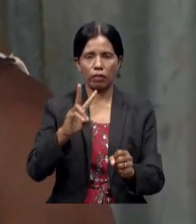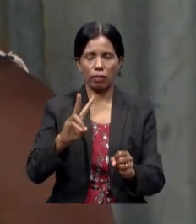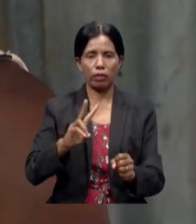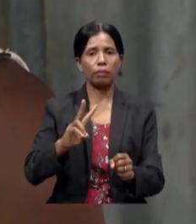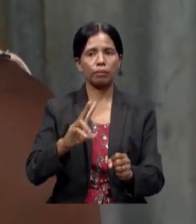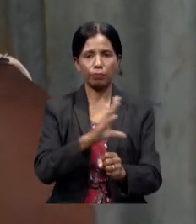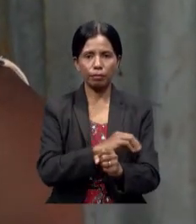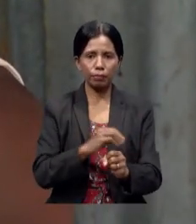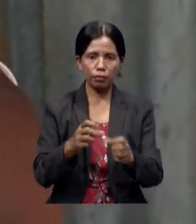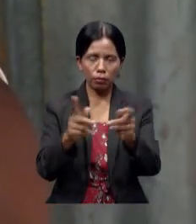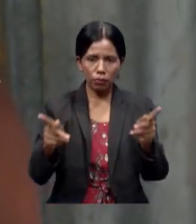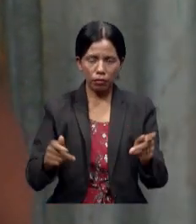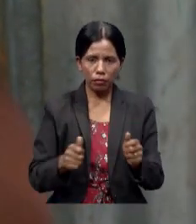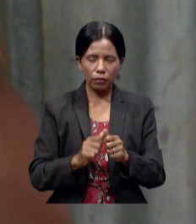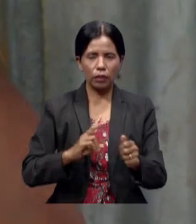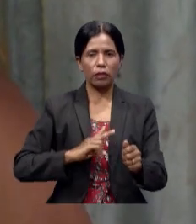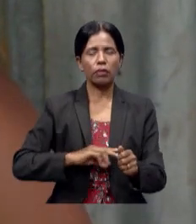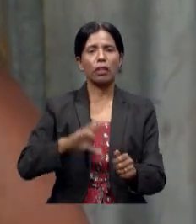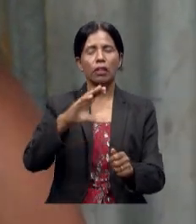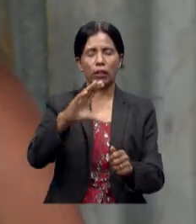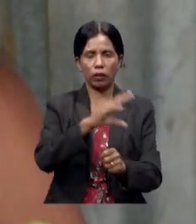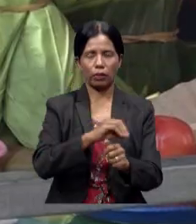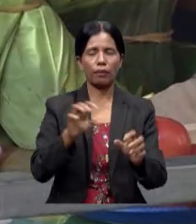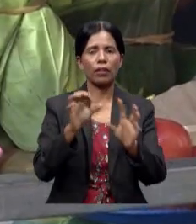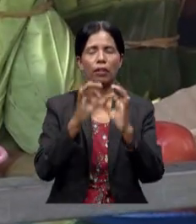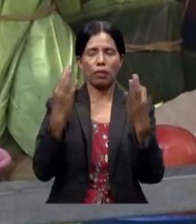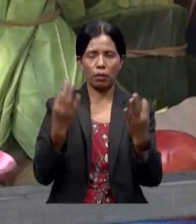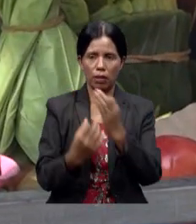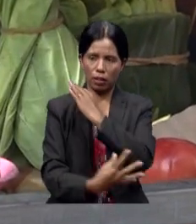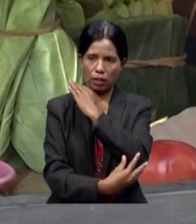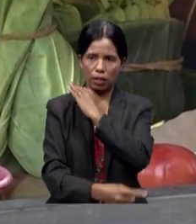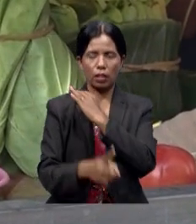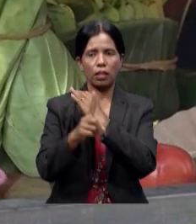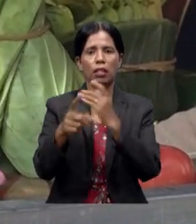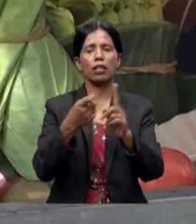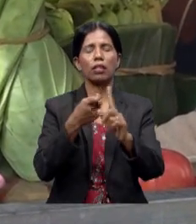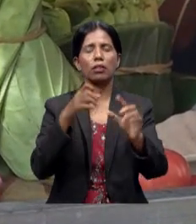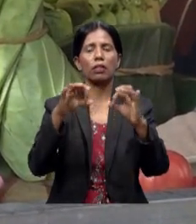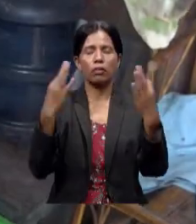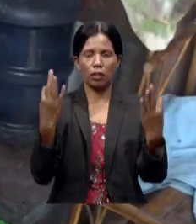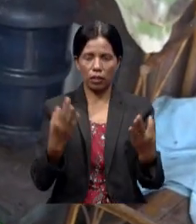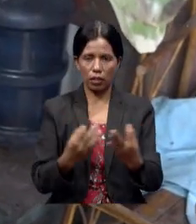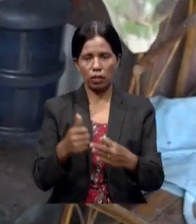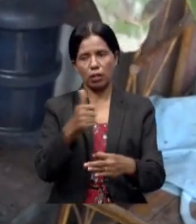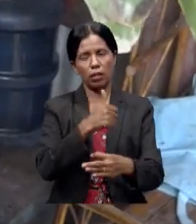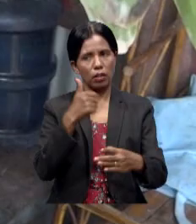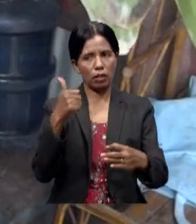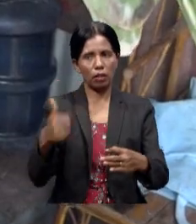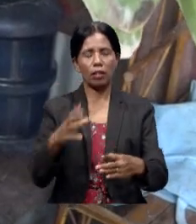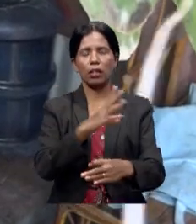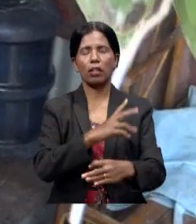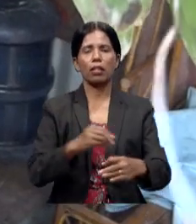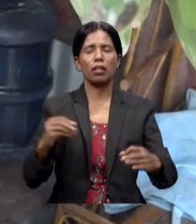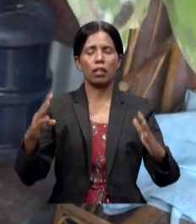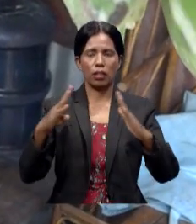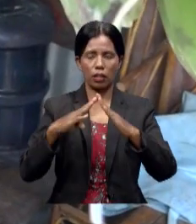Vera Cruz, nudar inam husi familia vulnerável ida, husi familia vulnerável sirselo iha capital